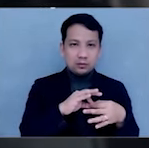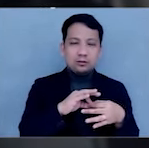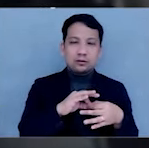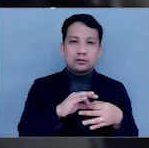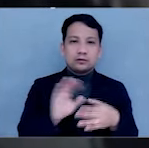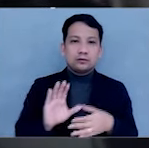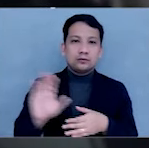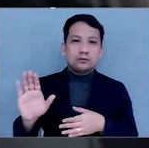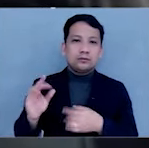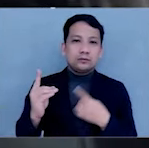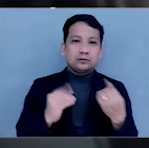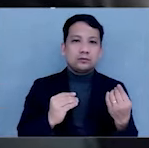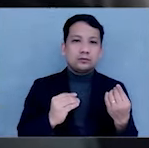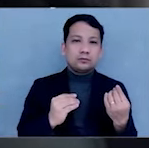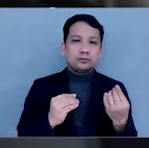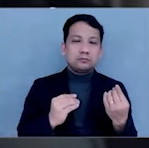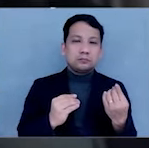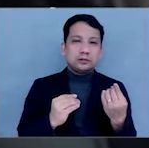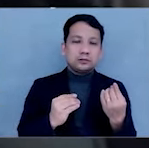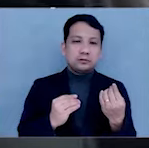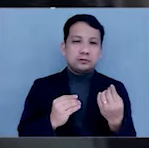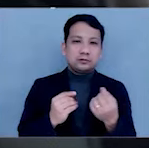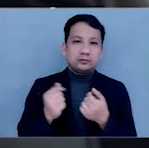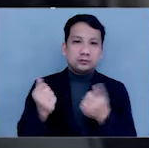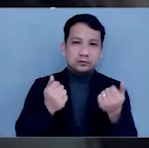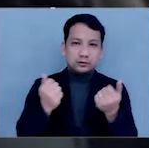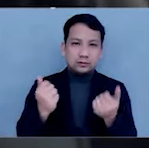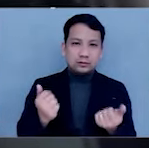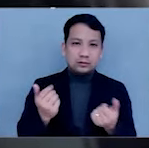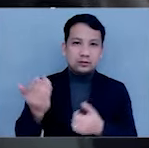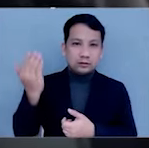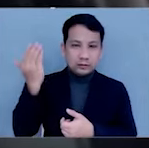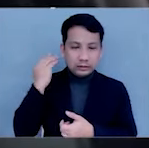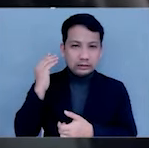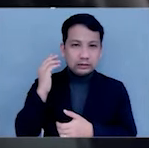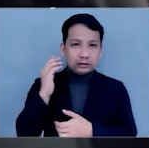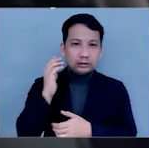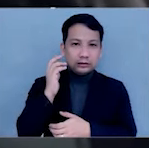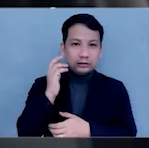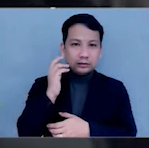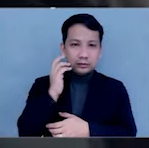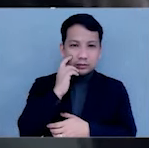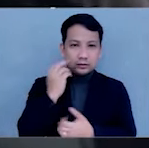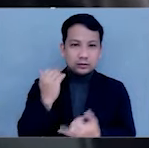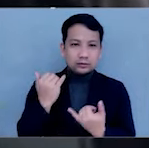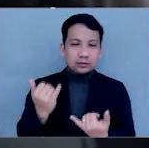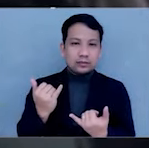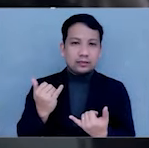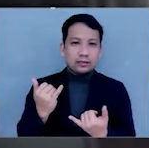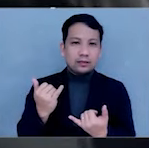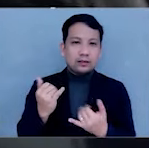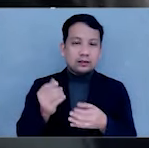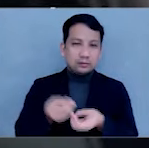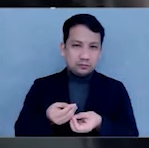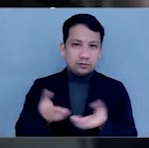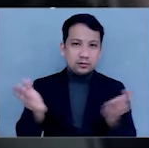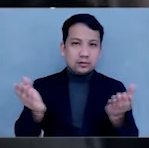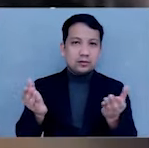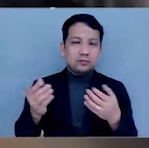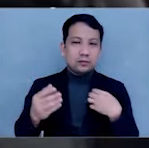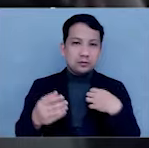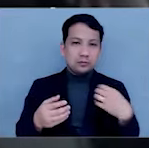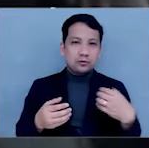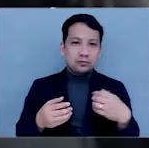implemented by the administration or former administration o kahit ngayong administration na kapag police operation o